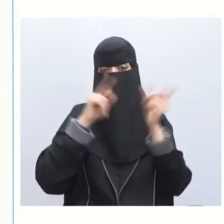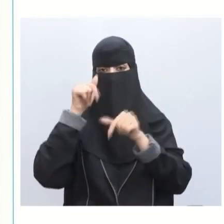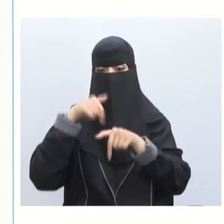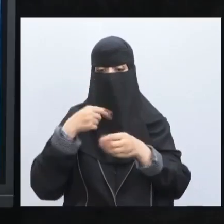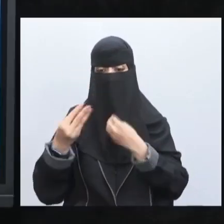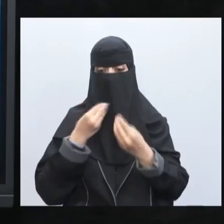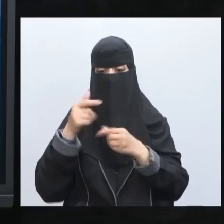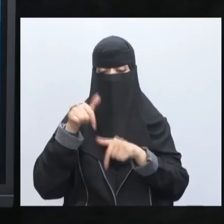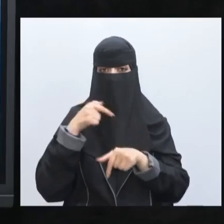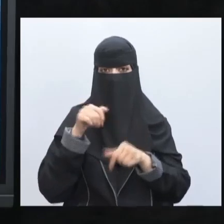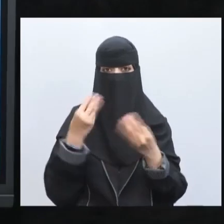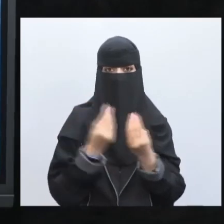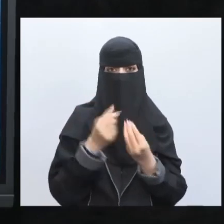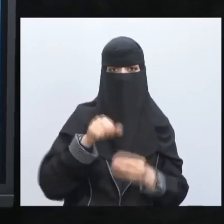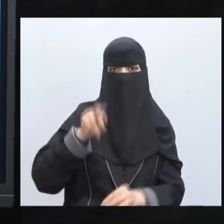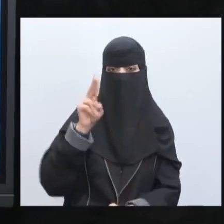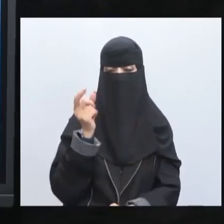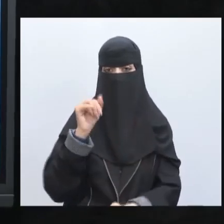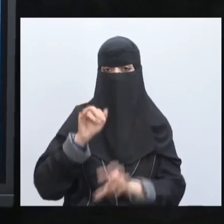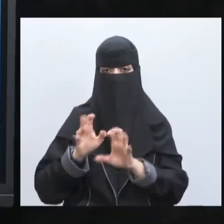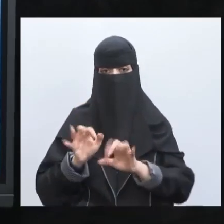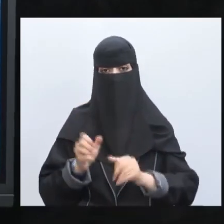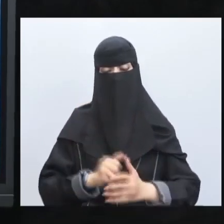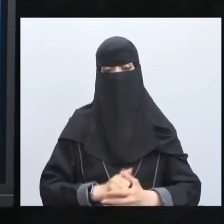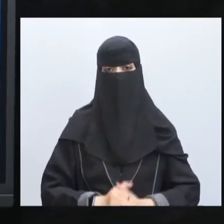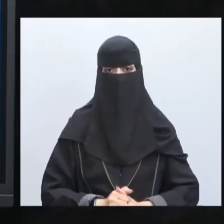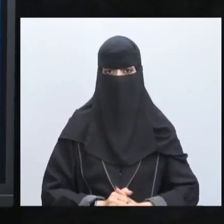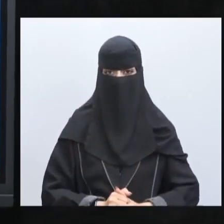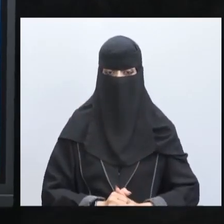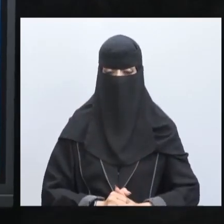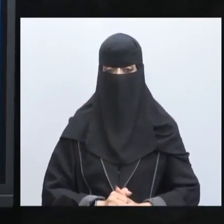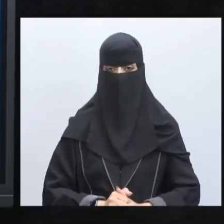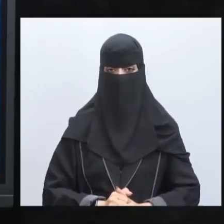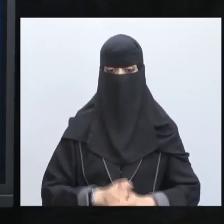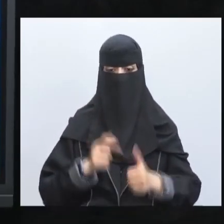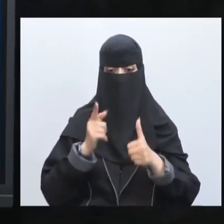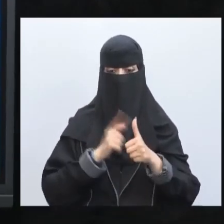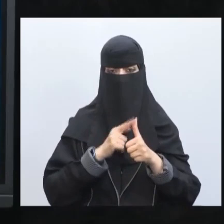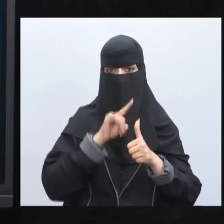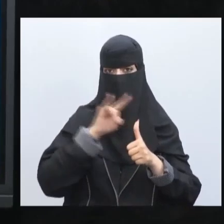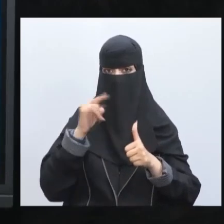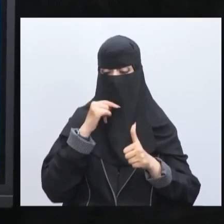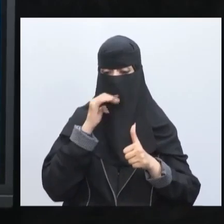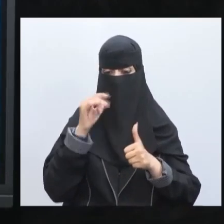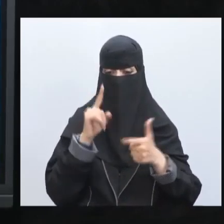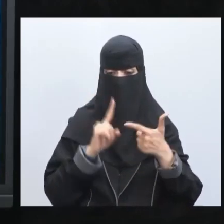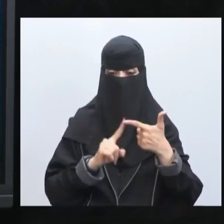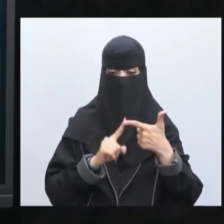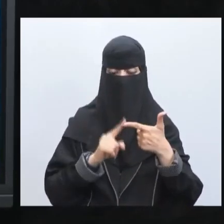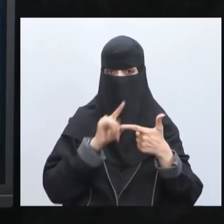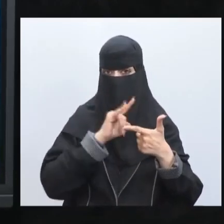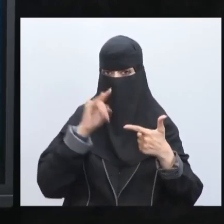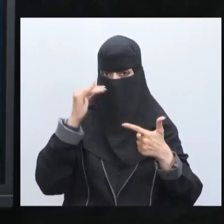التعامل مع التنمر الكتروني عدم الرد عدم